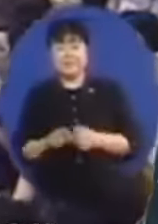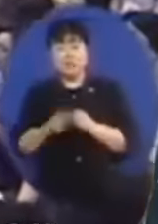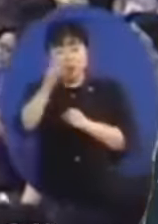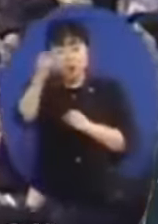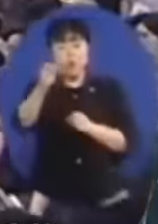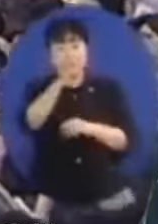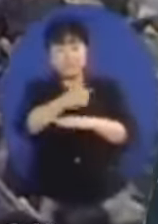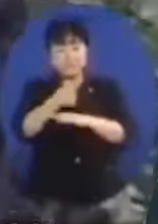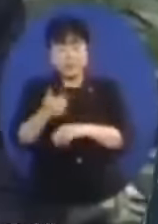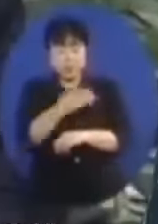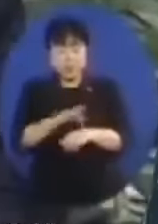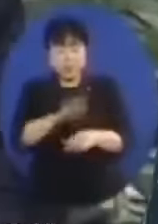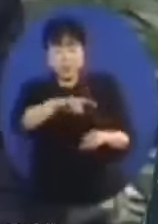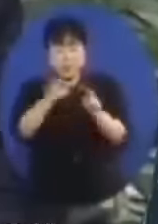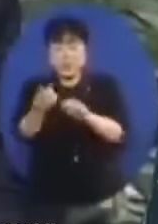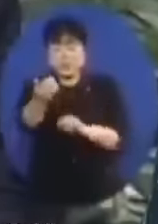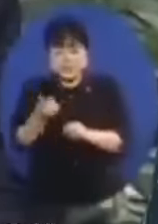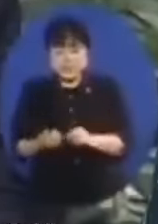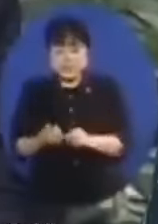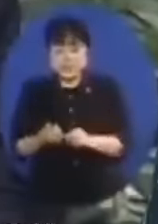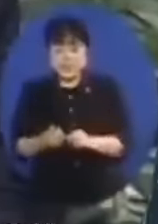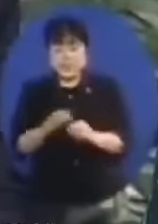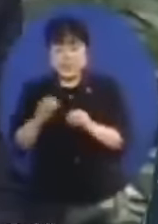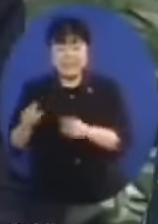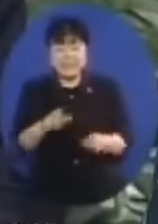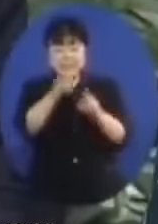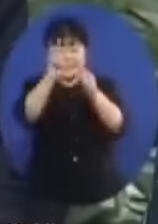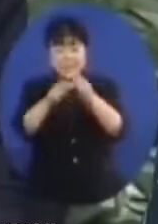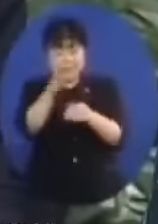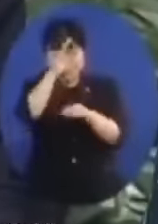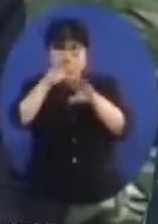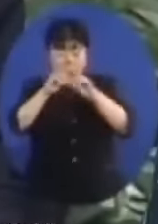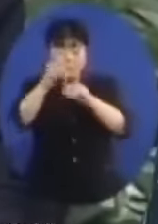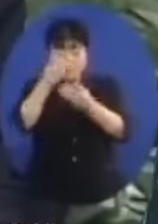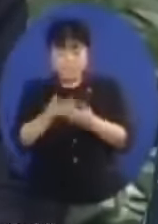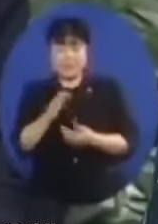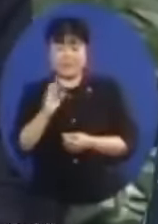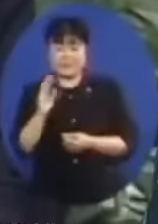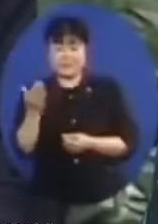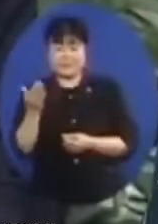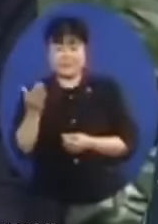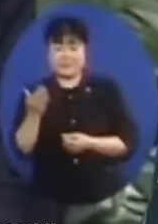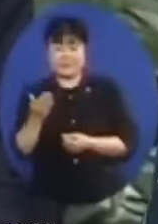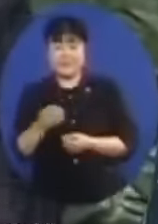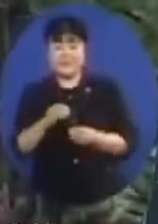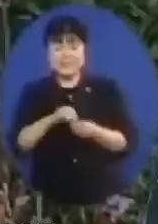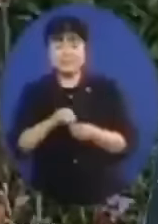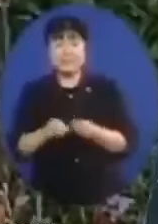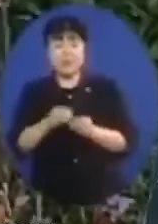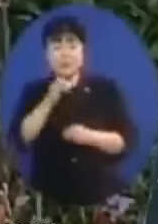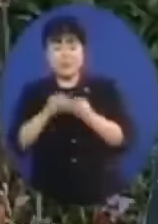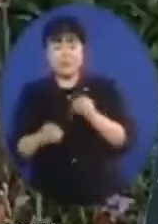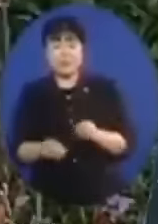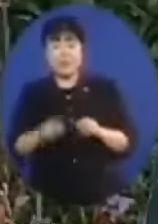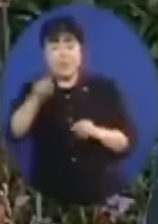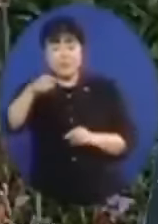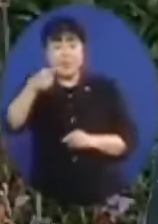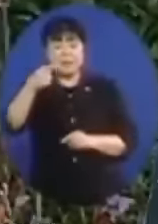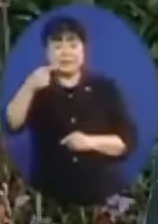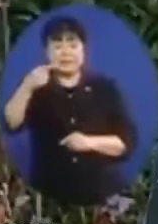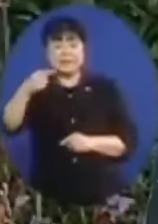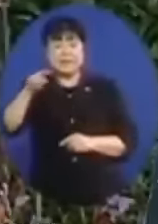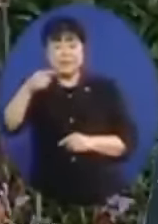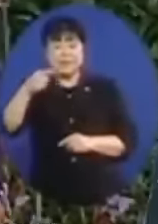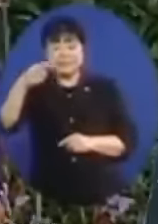영원히 그리스도의 몸으로 부활하기 전에 이 땅에 살 동안에 우리는 고침을 받은 것입니다. 시편 103편 3절로 5절에